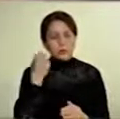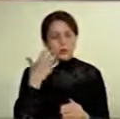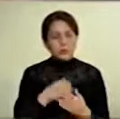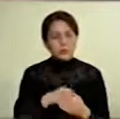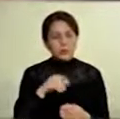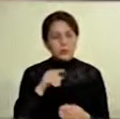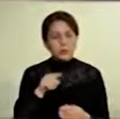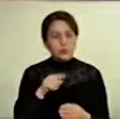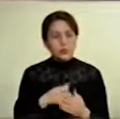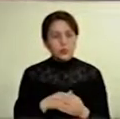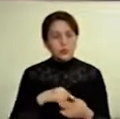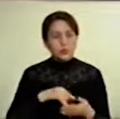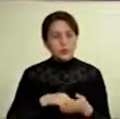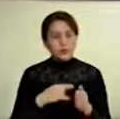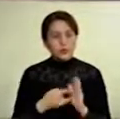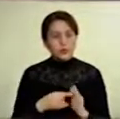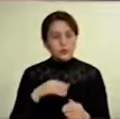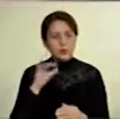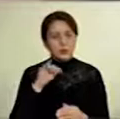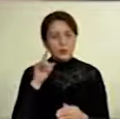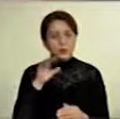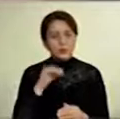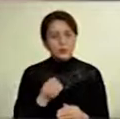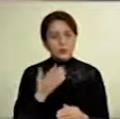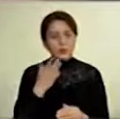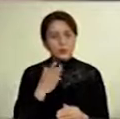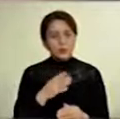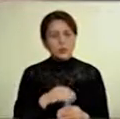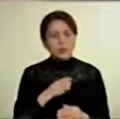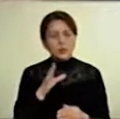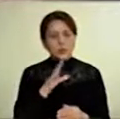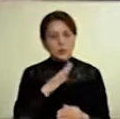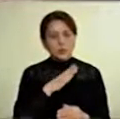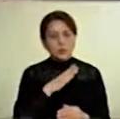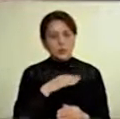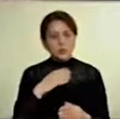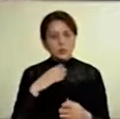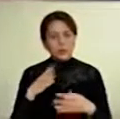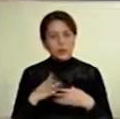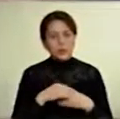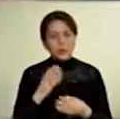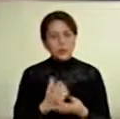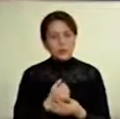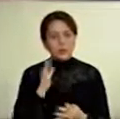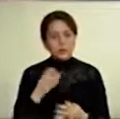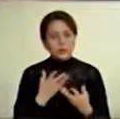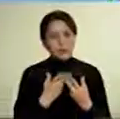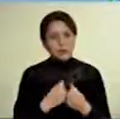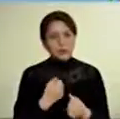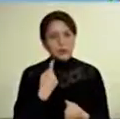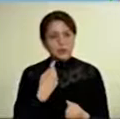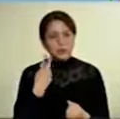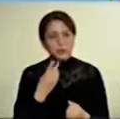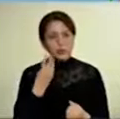shu shaklimizning yuzi nechiga tengligi, birgalikda ko'ramiz. Sanaymiz. 1,